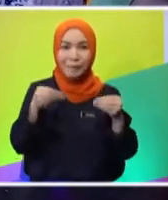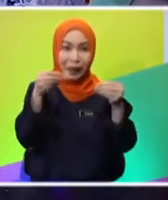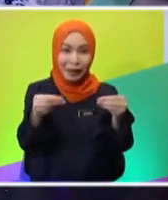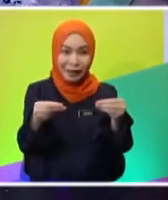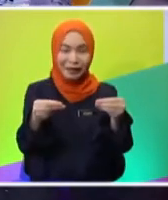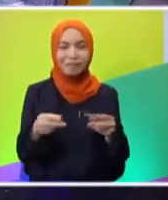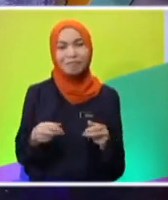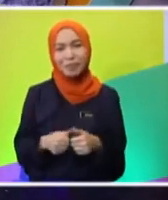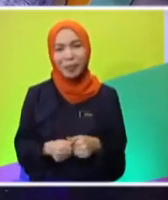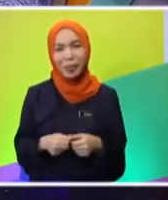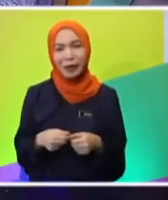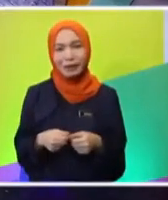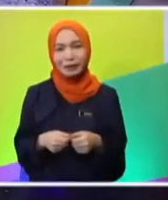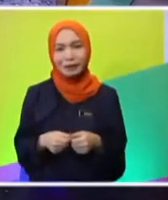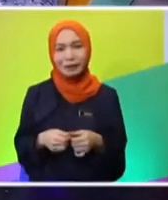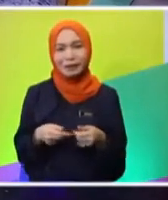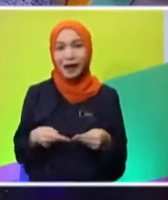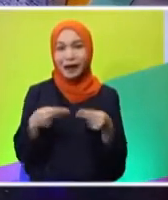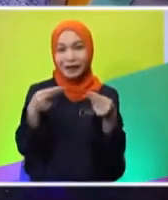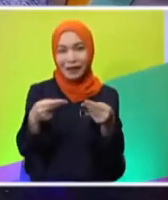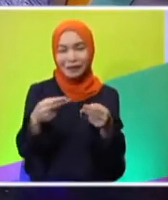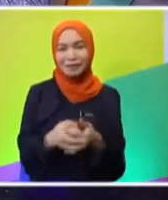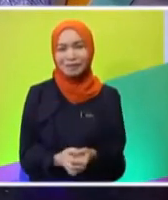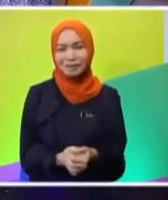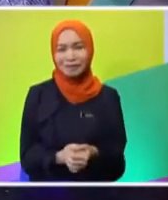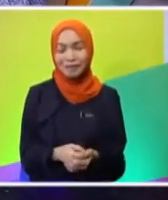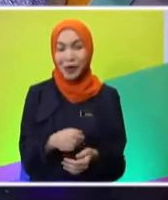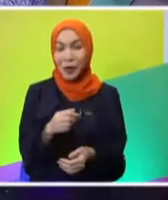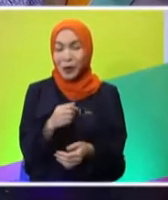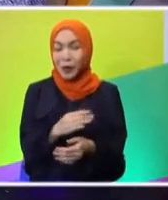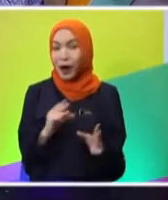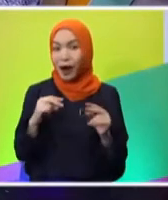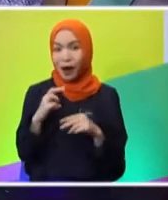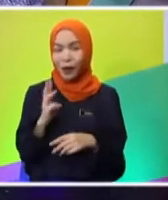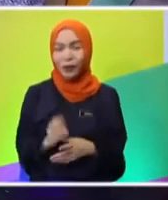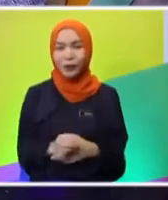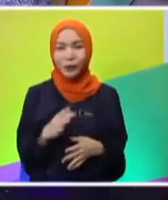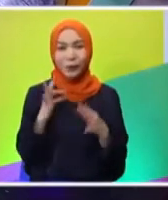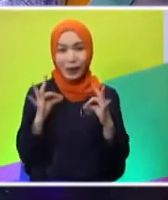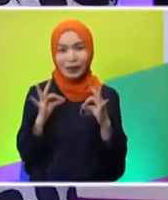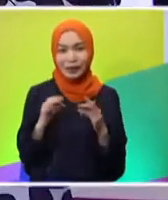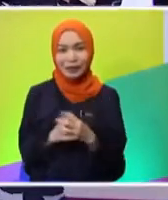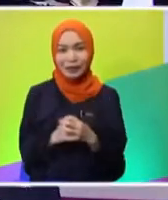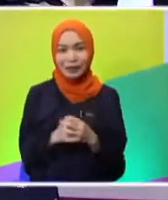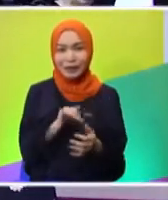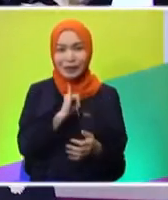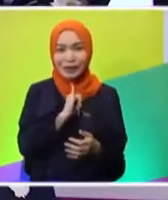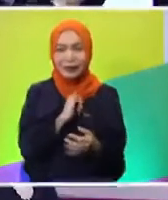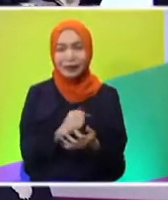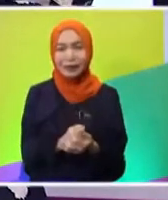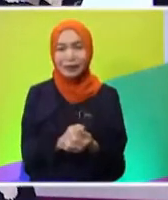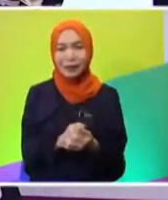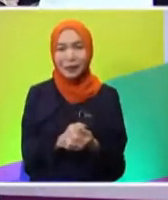binahong menariknya dan seafood Tak Sabar nak mulkan kelas kita memandangkan apa yang diterangkan oleh Cikgu sebentar tadi